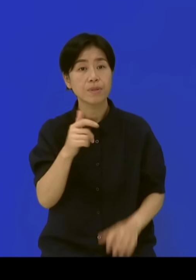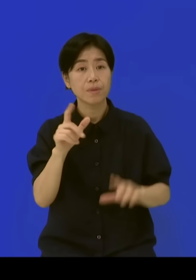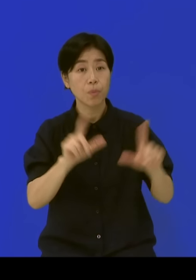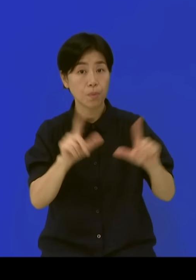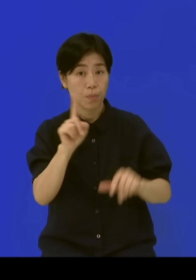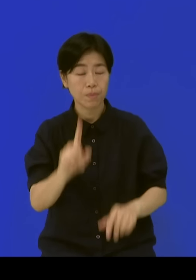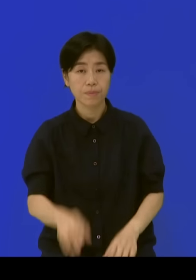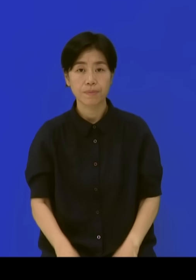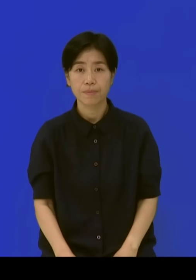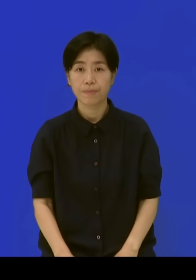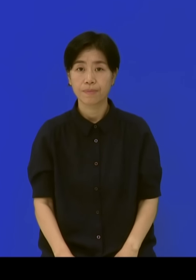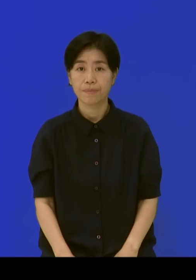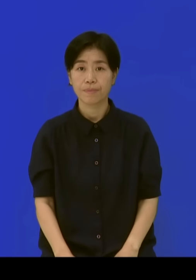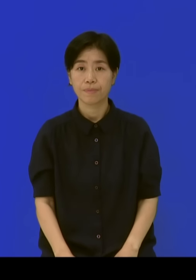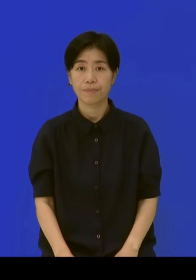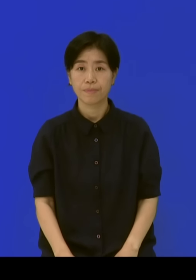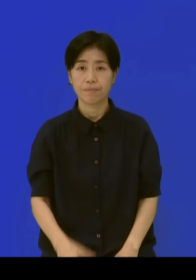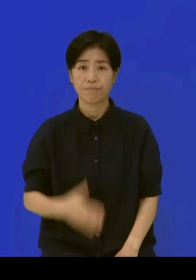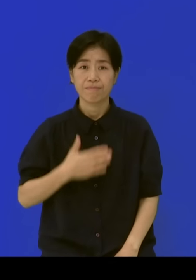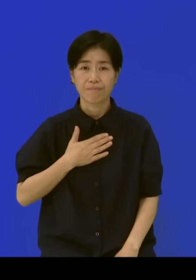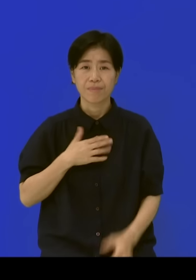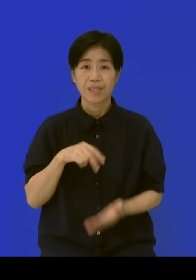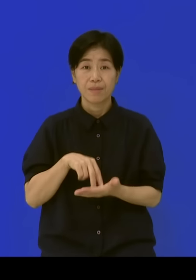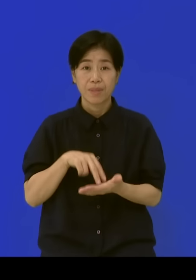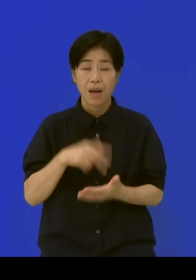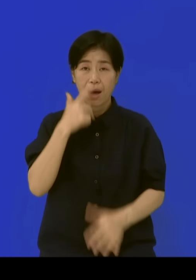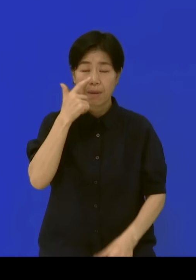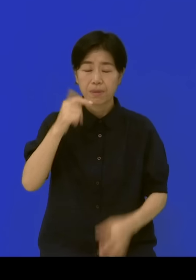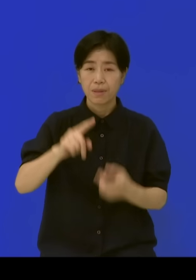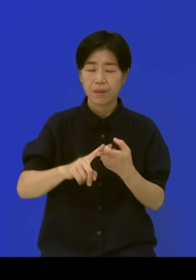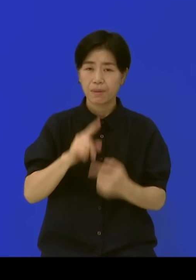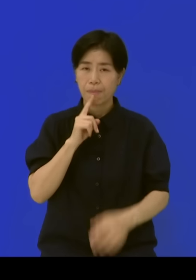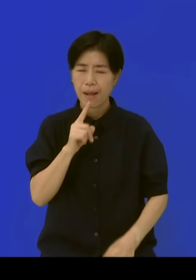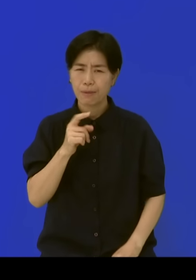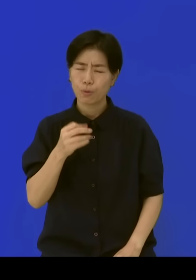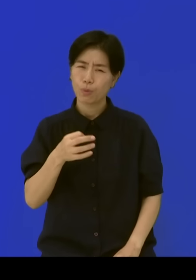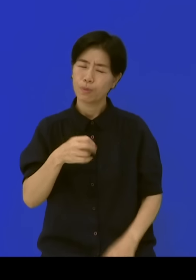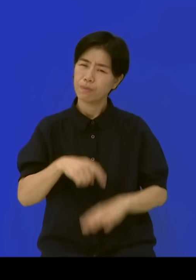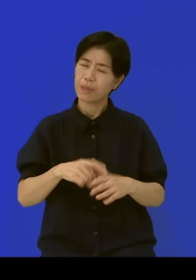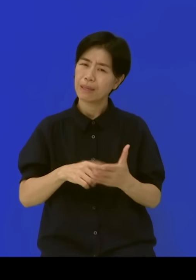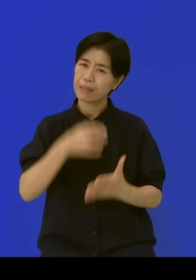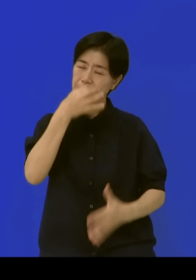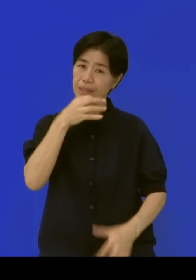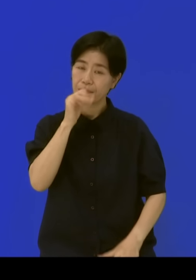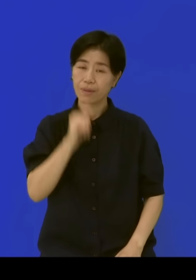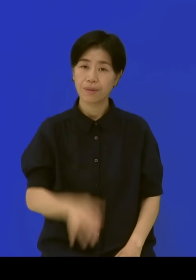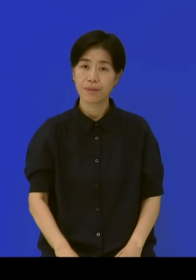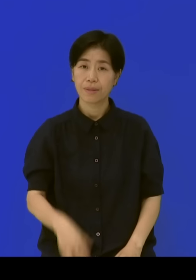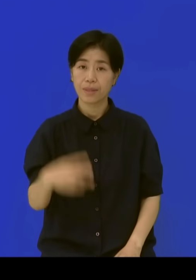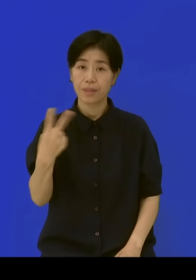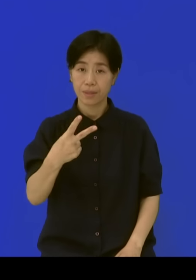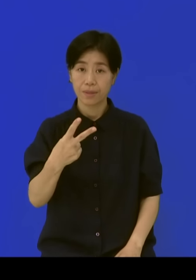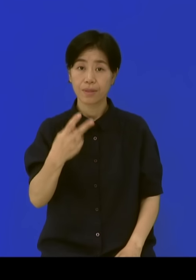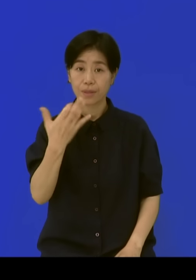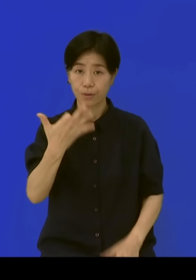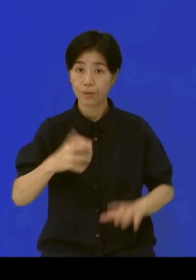이 얘기가 이제 저한테는 되게 힘든 얘기기는 합니다. 네. 아버님이, 저희 아버지가 2019년에